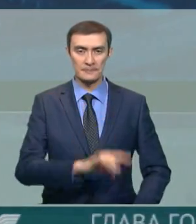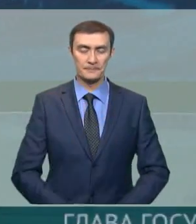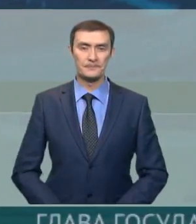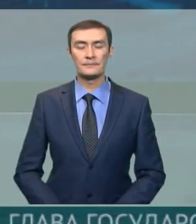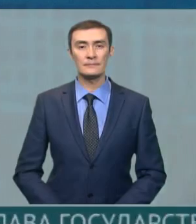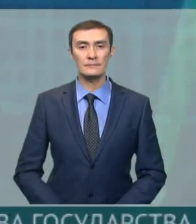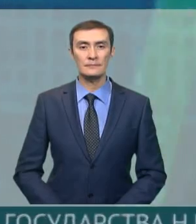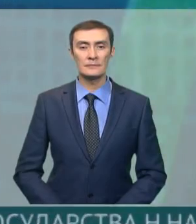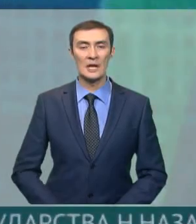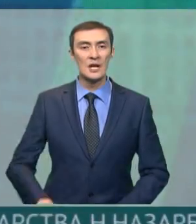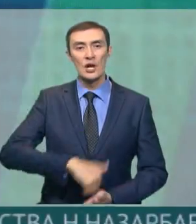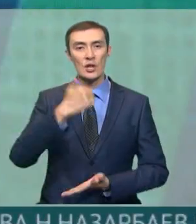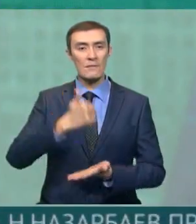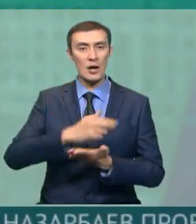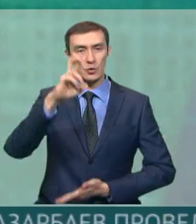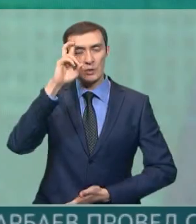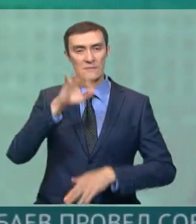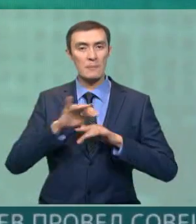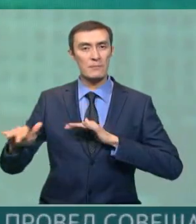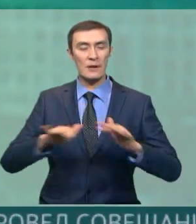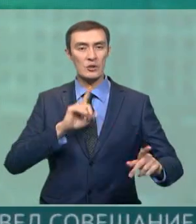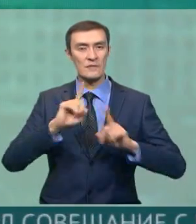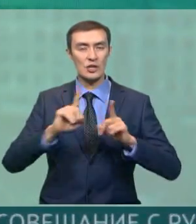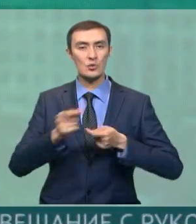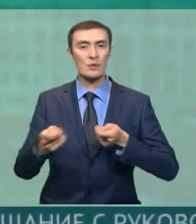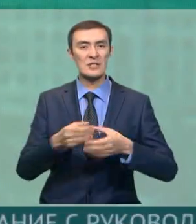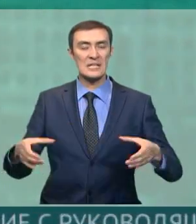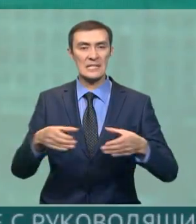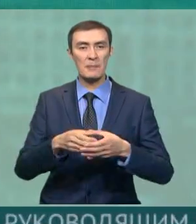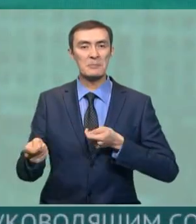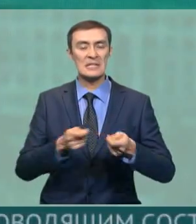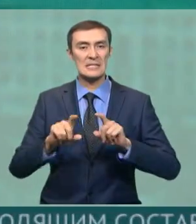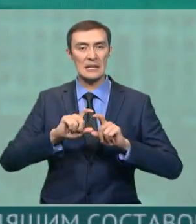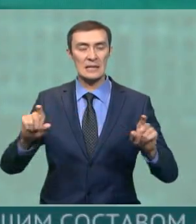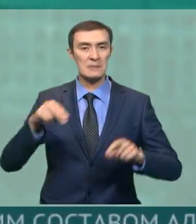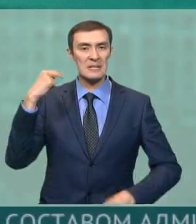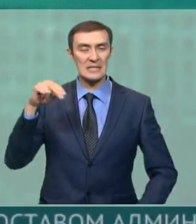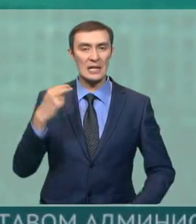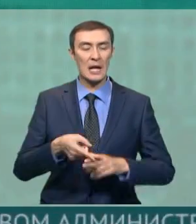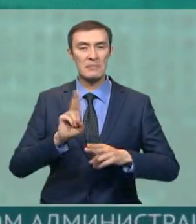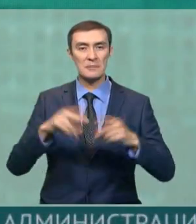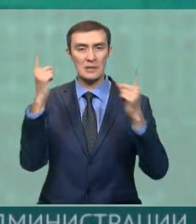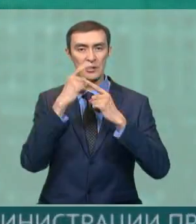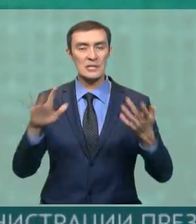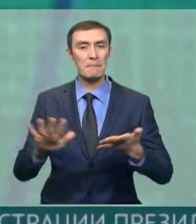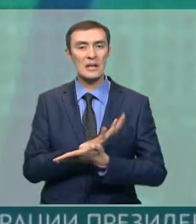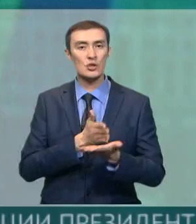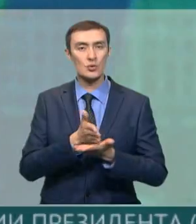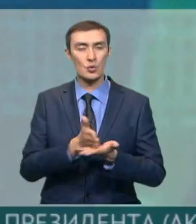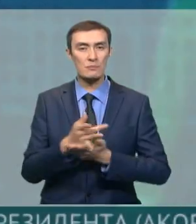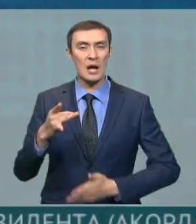Исраилов. Глава государства провел совещание с руководящим составом администрации президента. Об этом сообщает пресс-служба